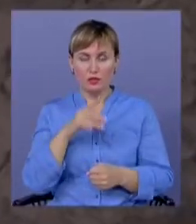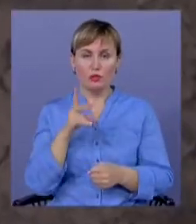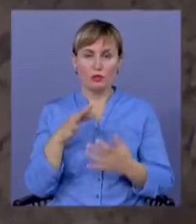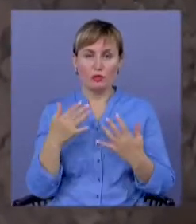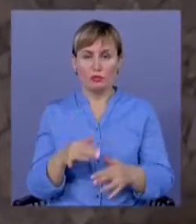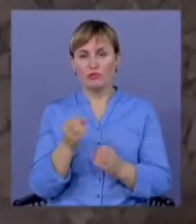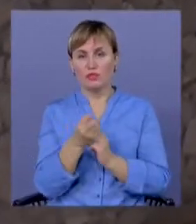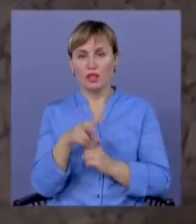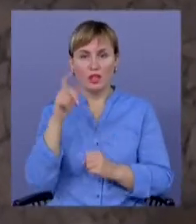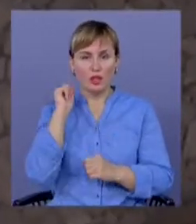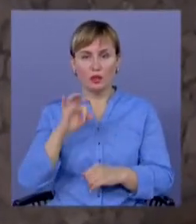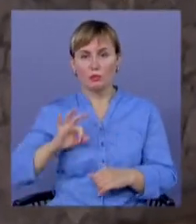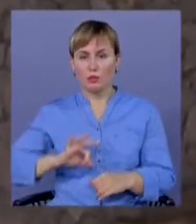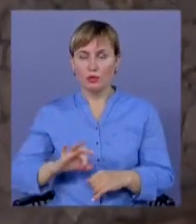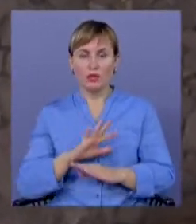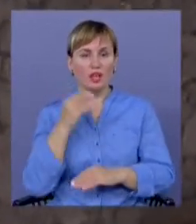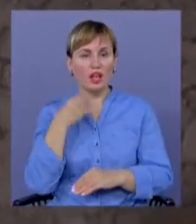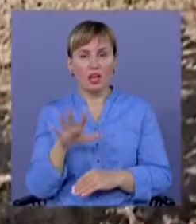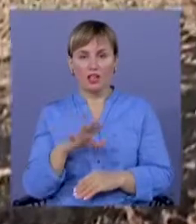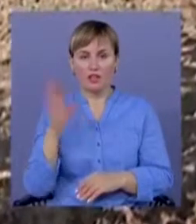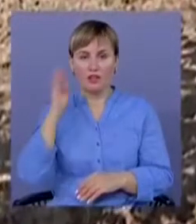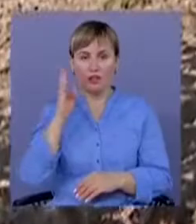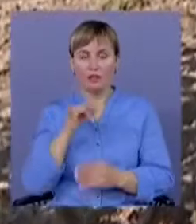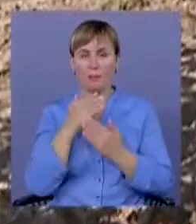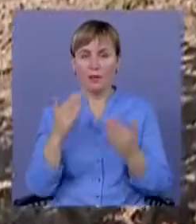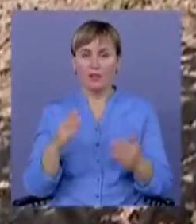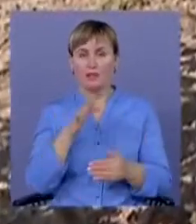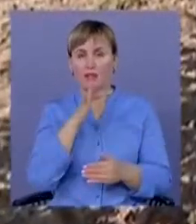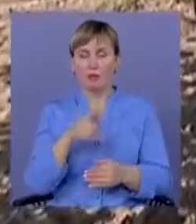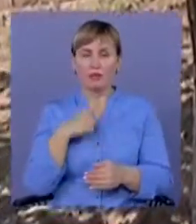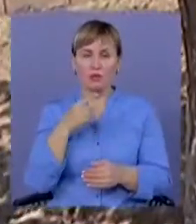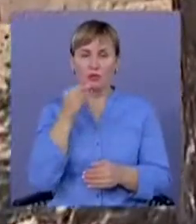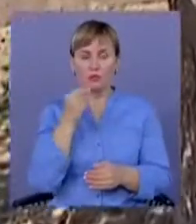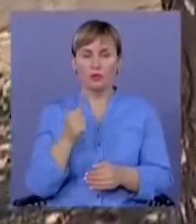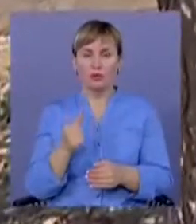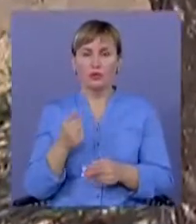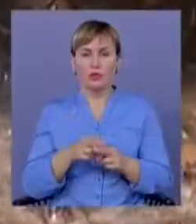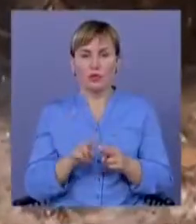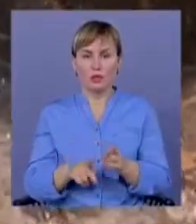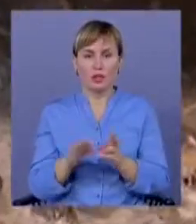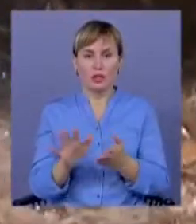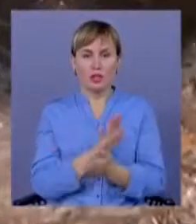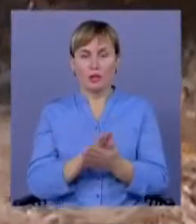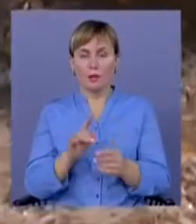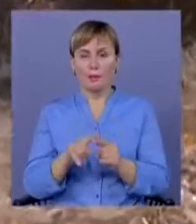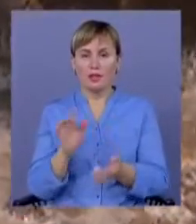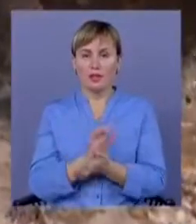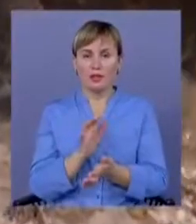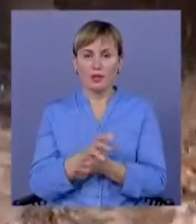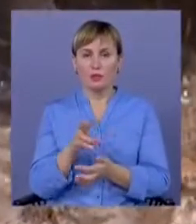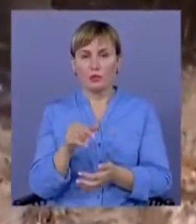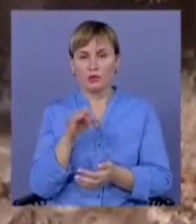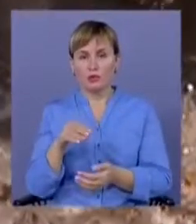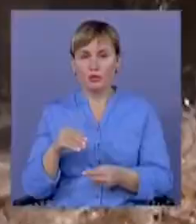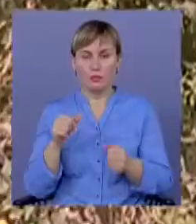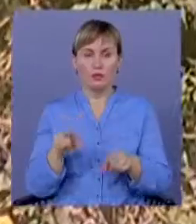уже 12 лет они пользуются некачественной водой. В последнее время, говорит мужчина, устройства для очистки быстро засоряются мусором и